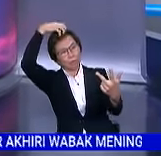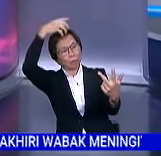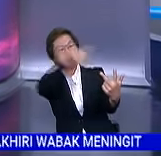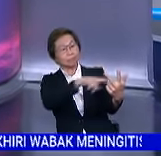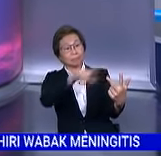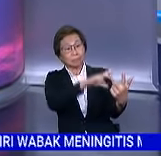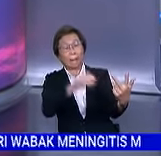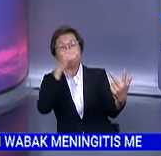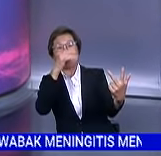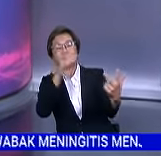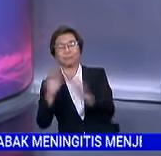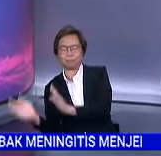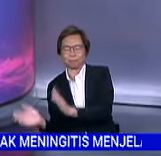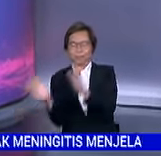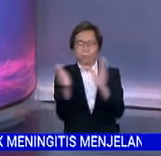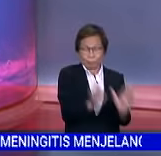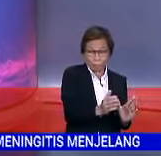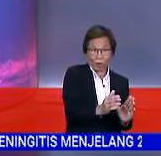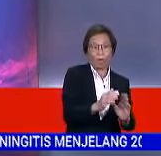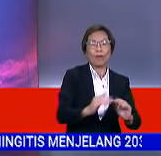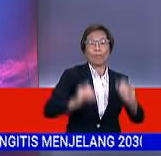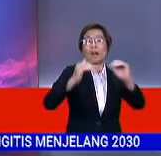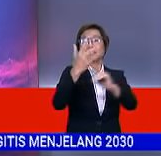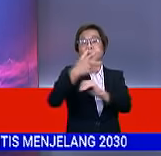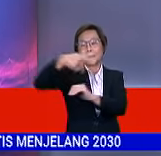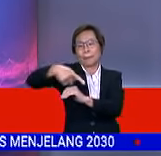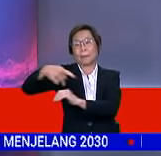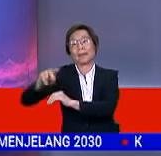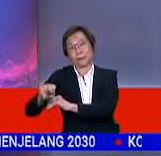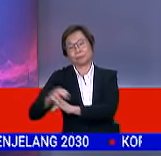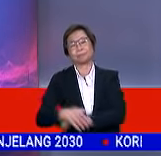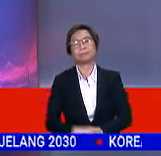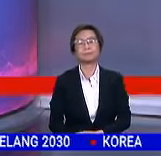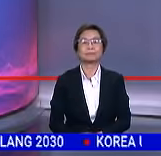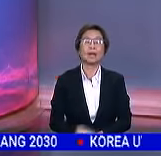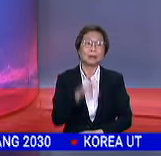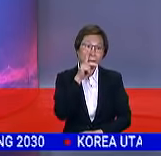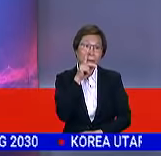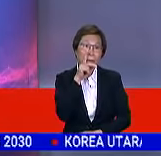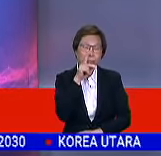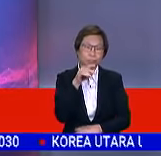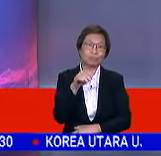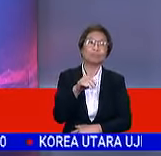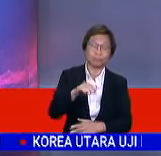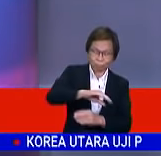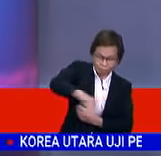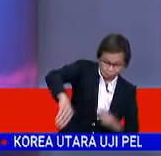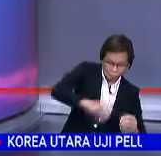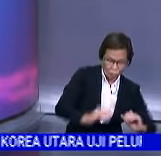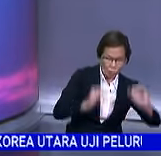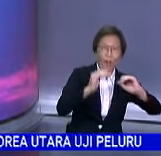serta Melaka akan beralih ke fasa 3 Pelan Pemulihan Negara PPN. Manakala Kedah pula akan beralih ke fasa